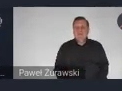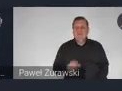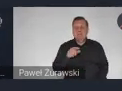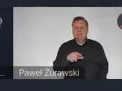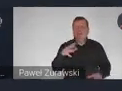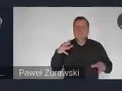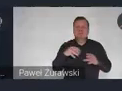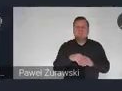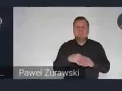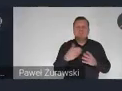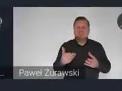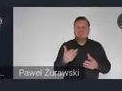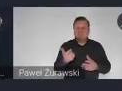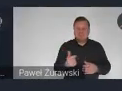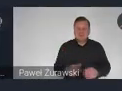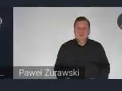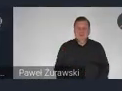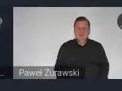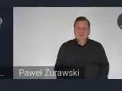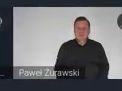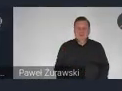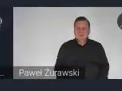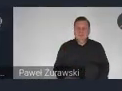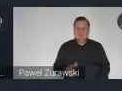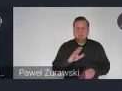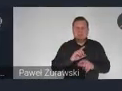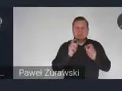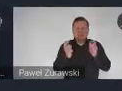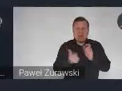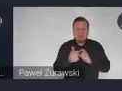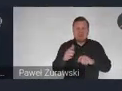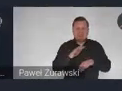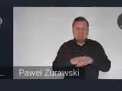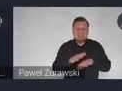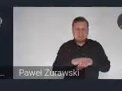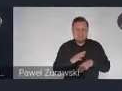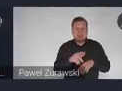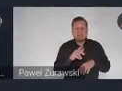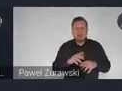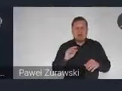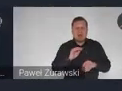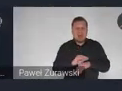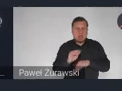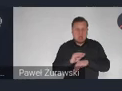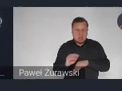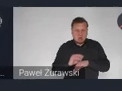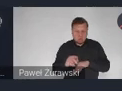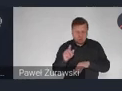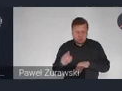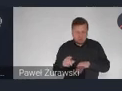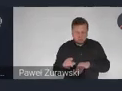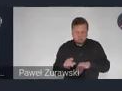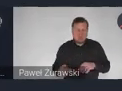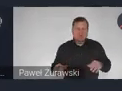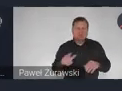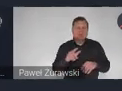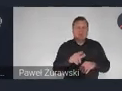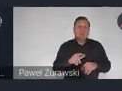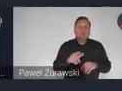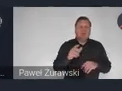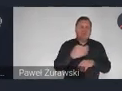łączy W zasadzie cały system edukacyjny związany właśnie z uniwersytetami